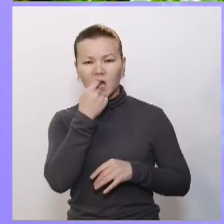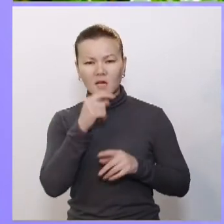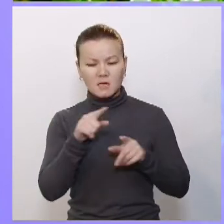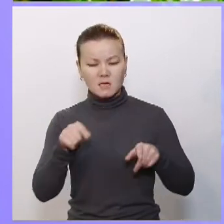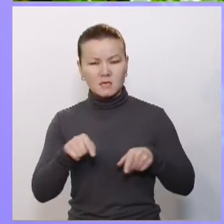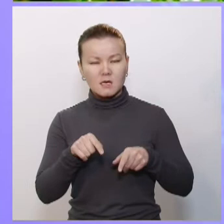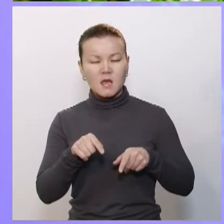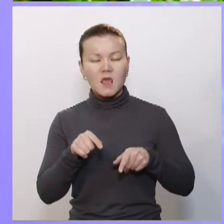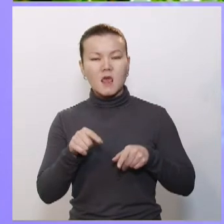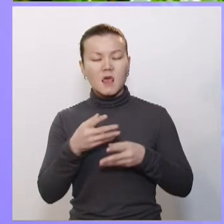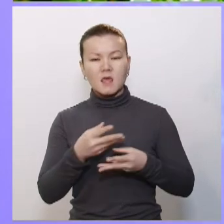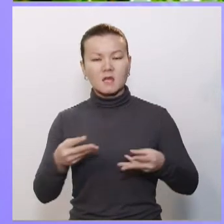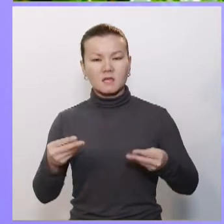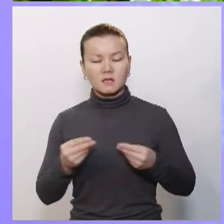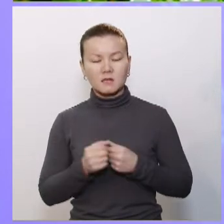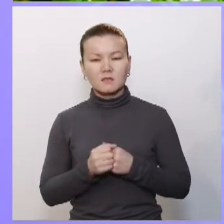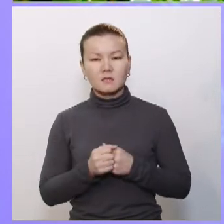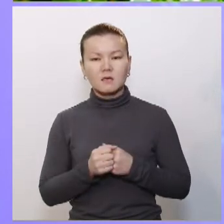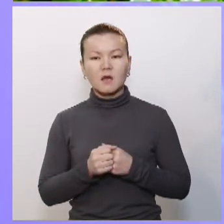Күн жылыйт.